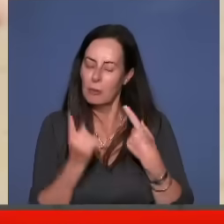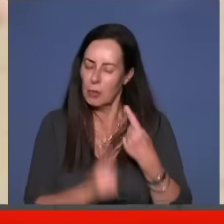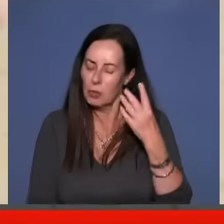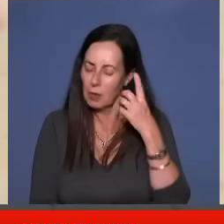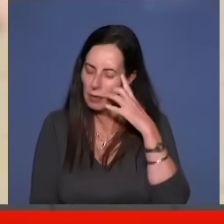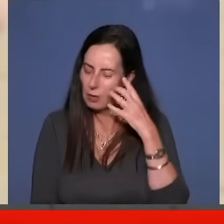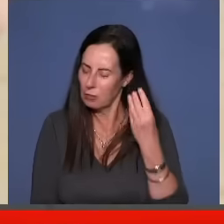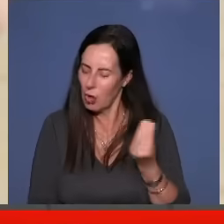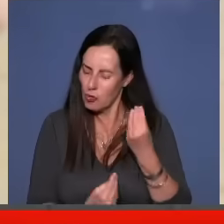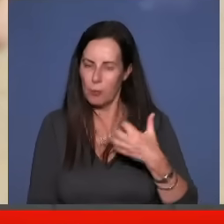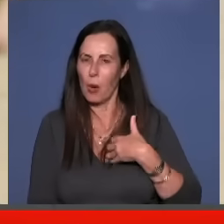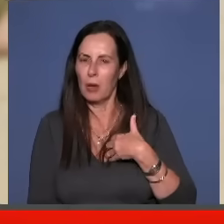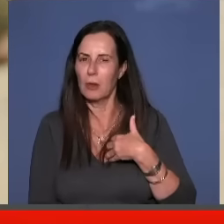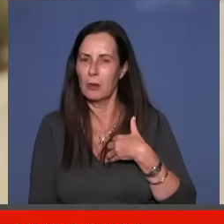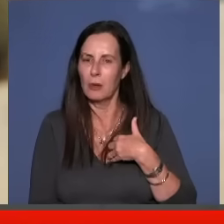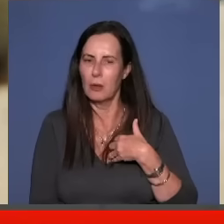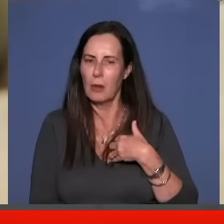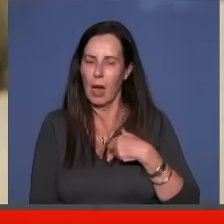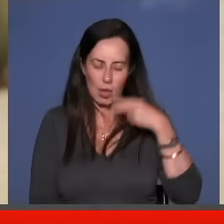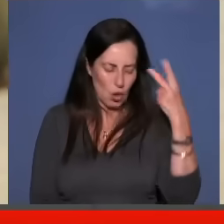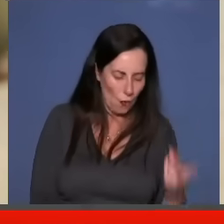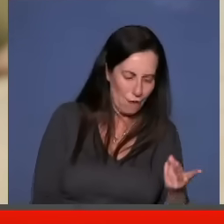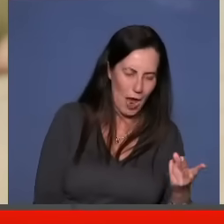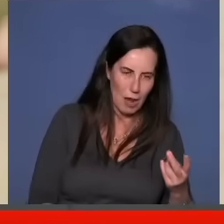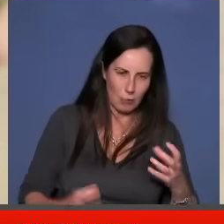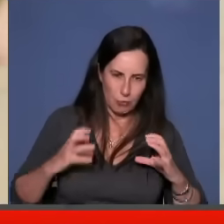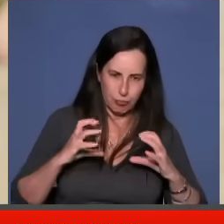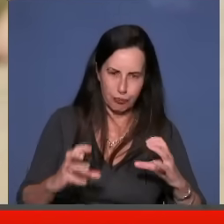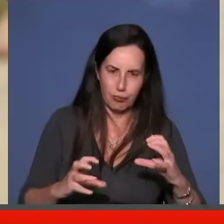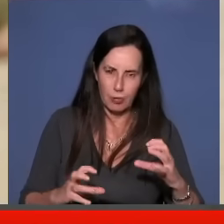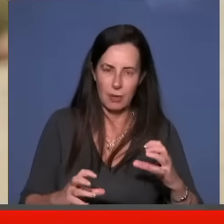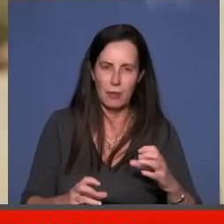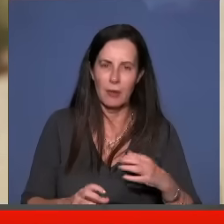בי. נופל מהנמר, ואז נכנס לאירוע של...